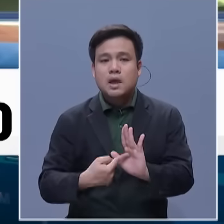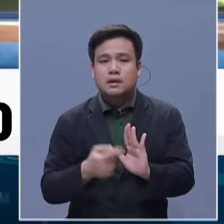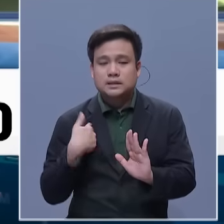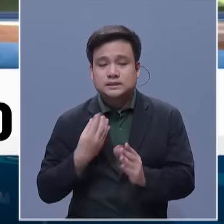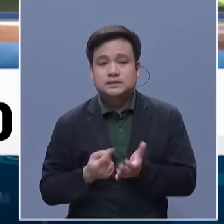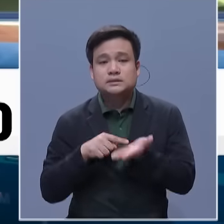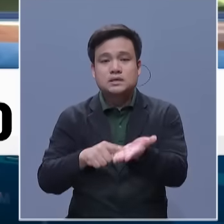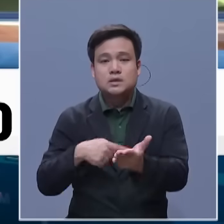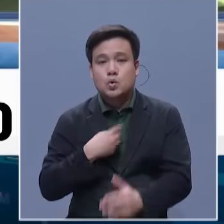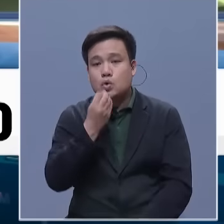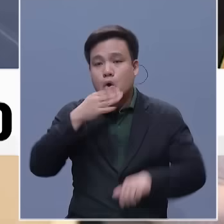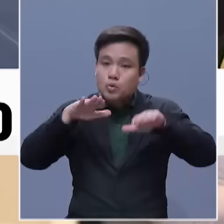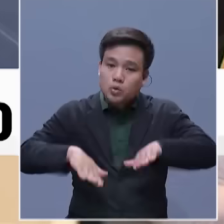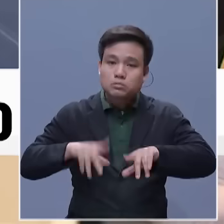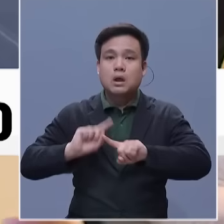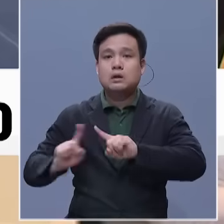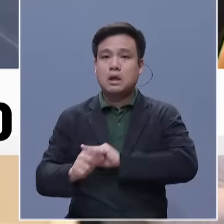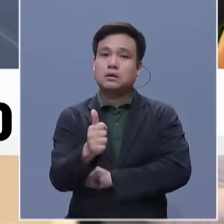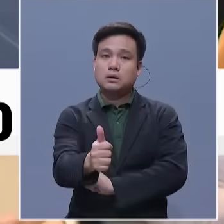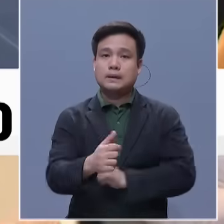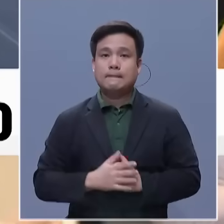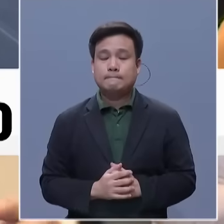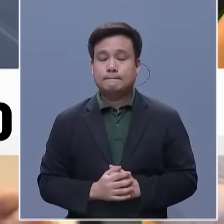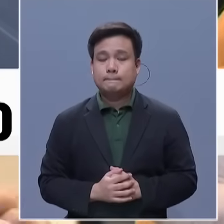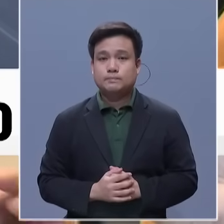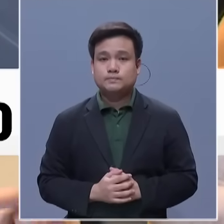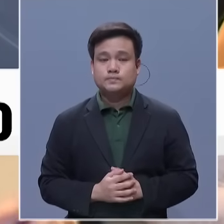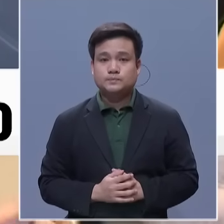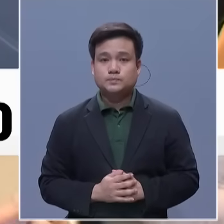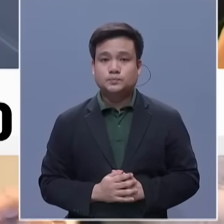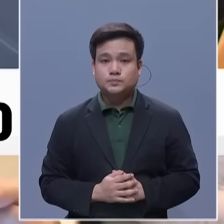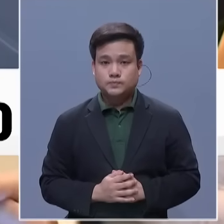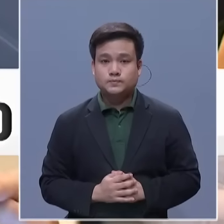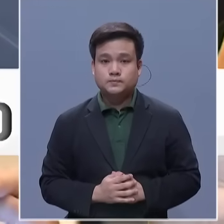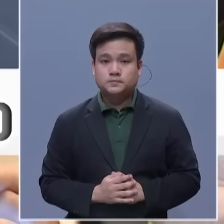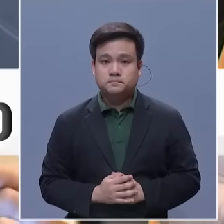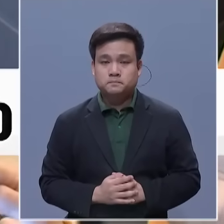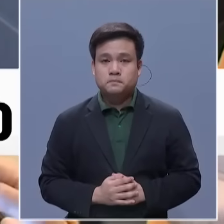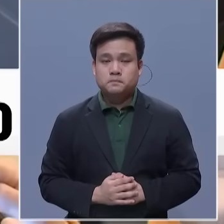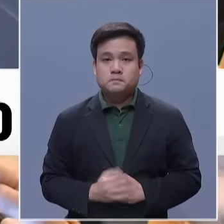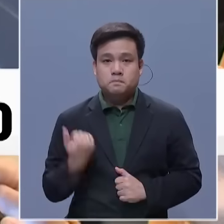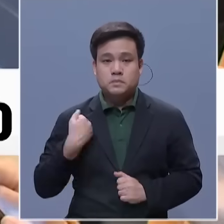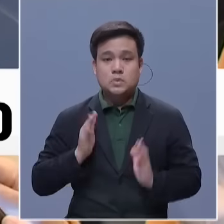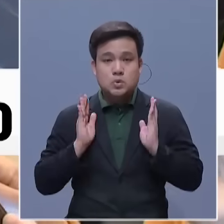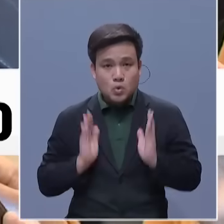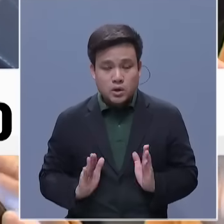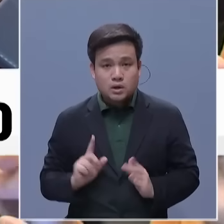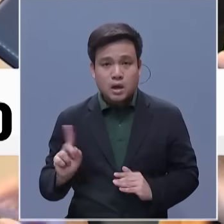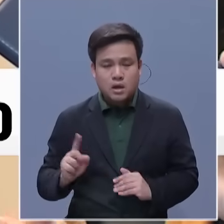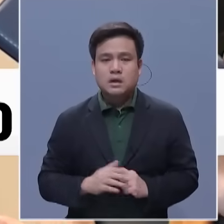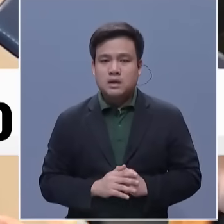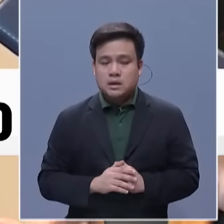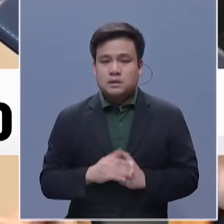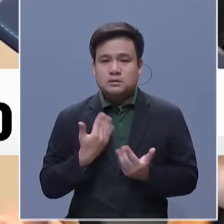ได้ครับปัจจุบันเคนที่มีหนี้ถึง 5-6แสนบาทแล้วมี